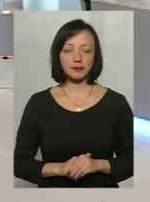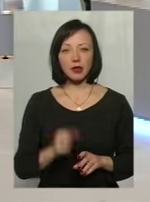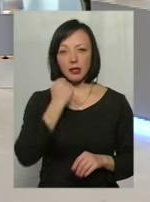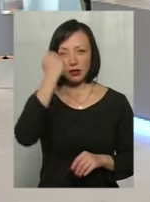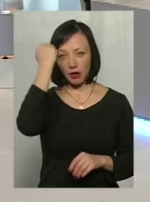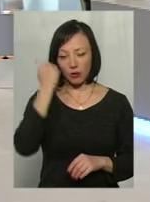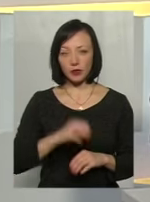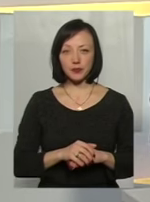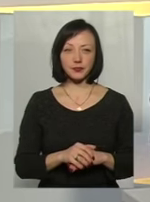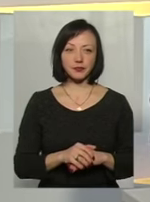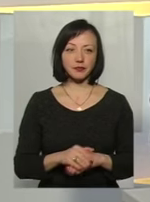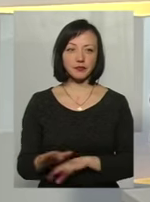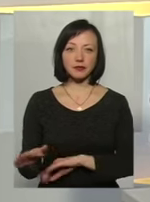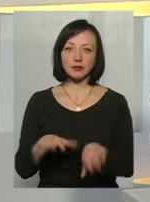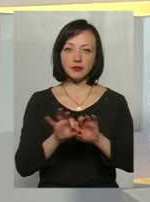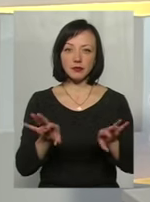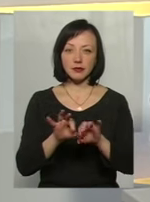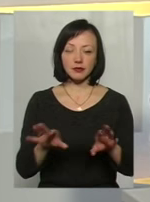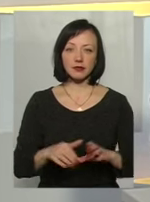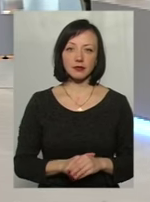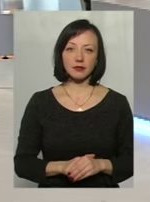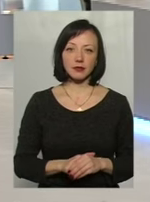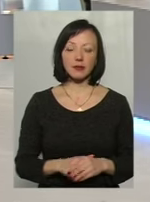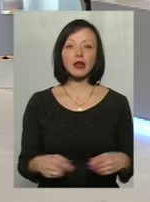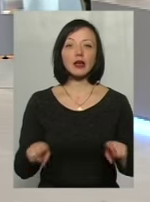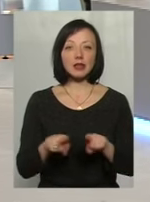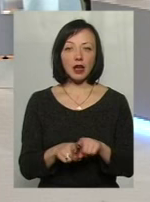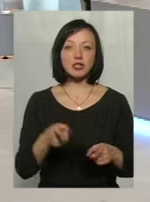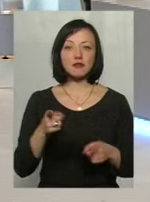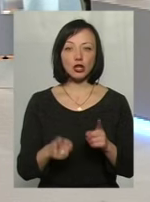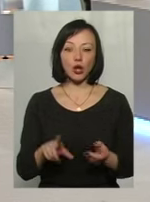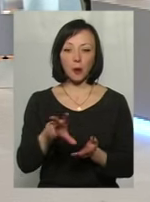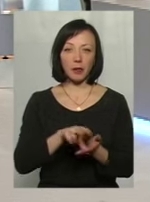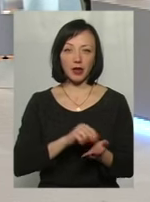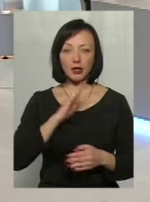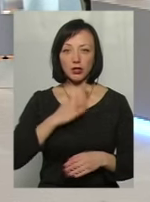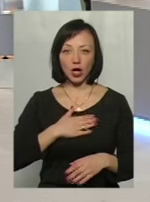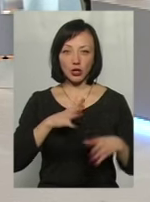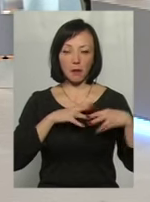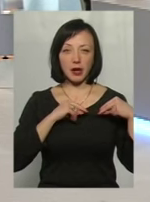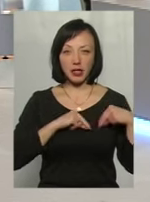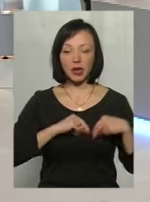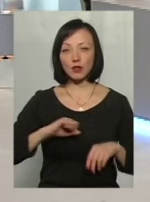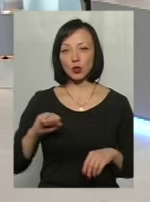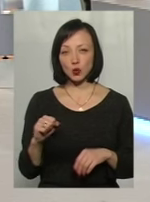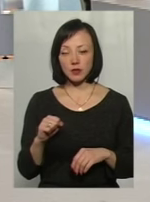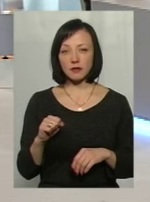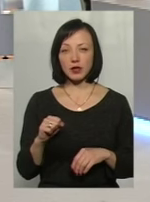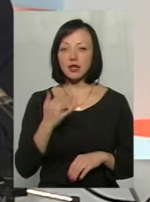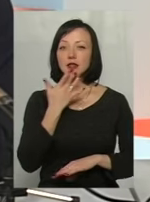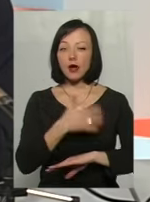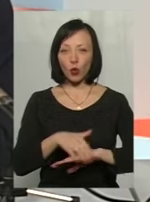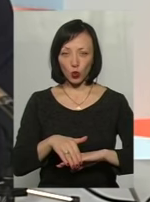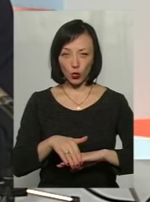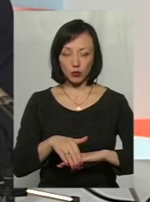Пане Святослав, прокоментуєте нам? Так, звичайно, приклади наших партнерів і друзів за